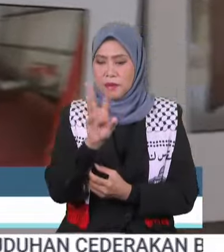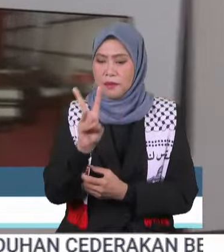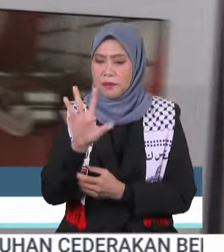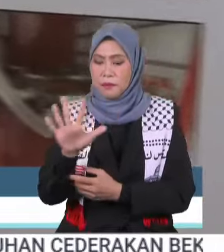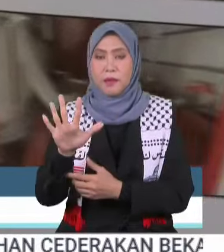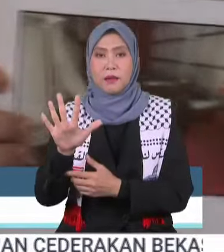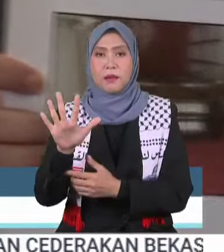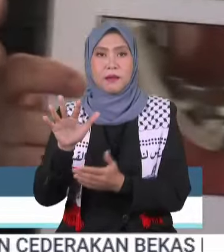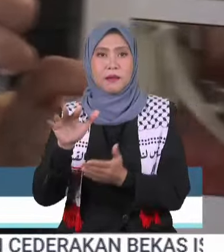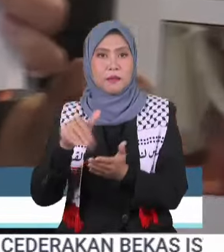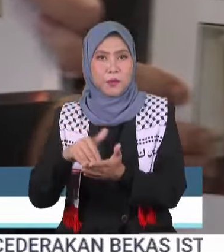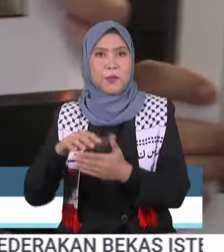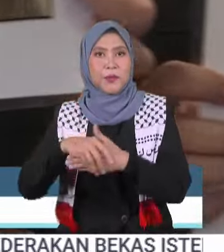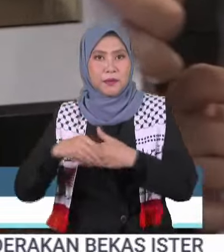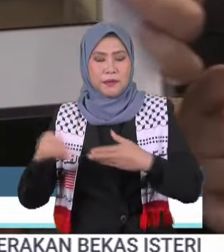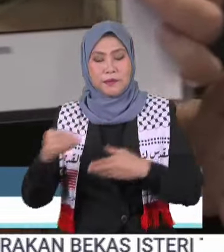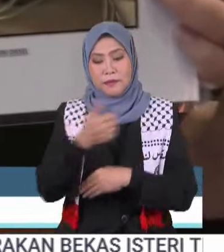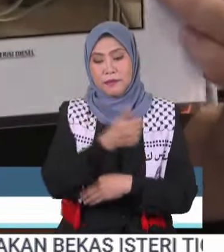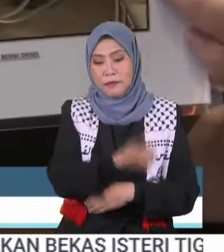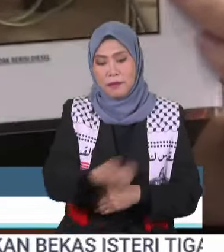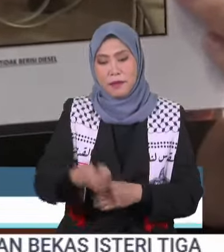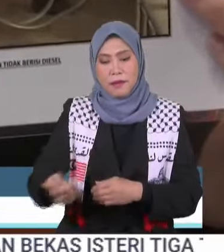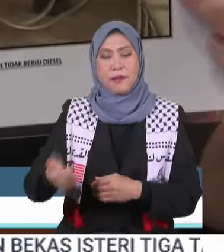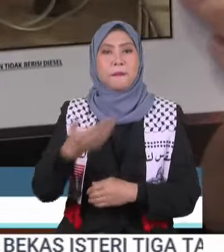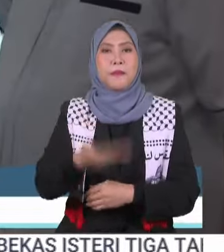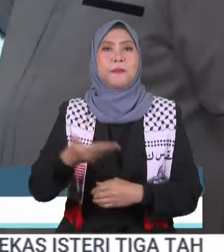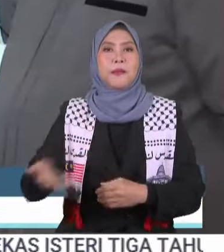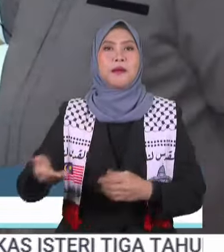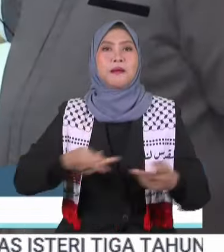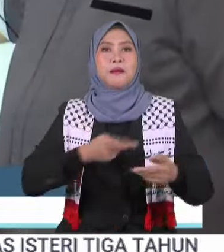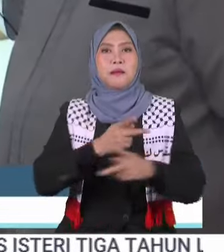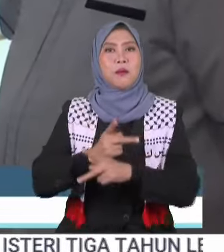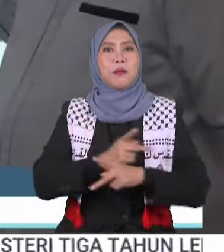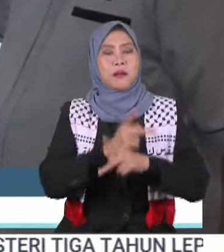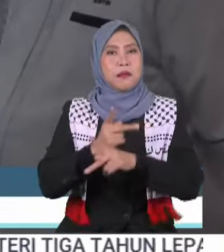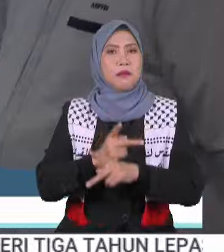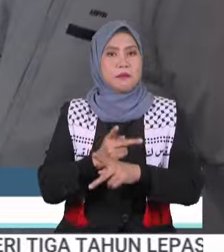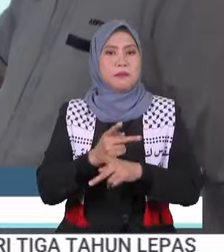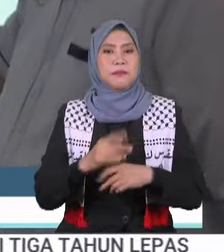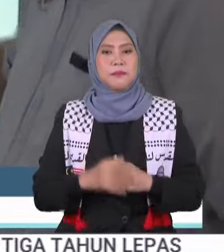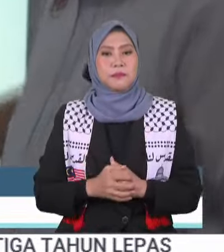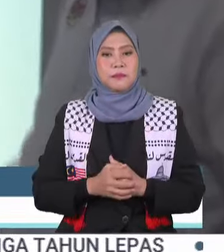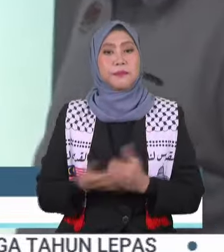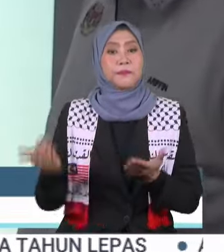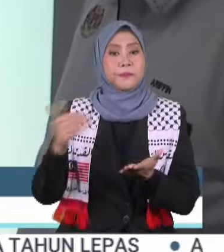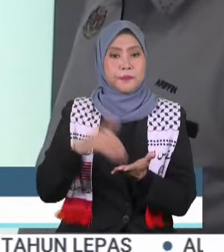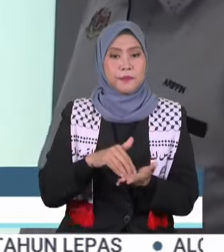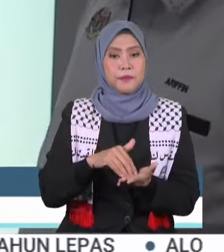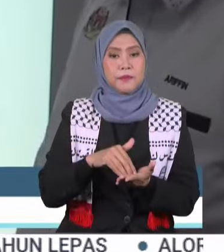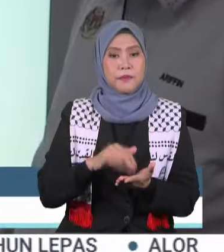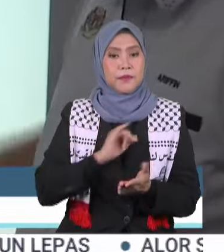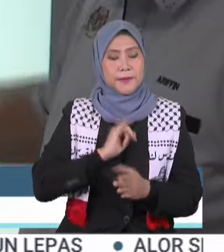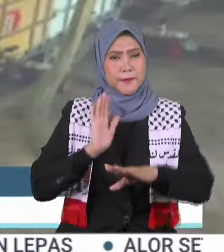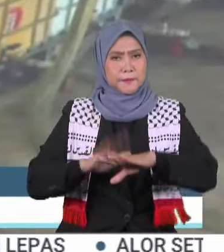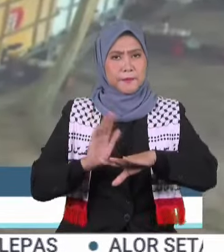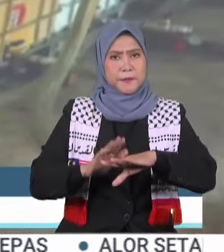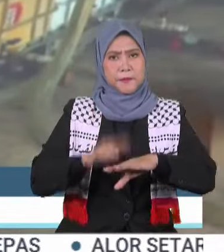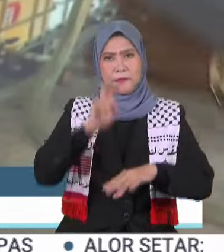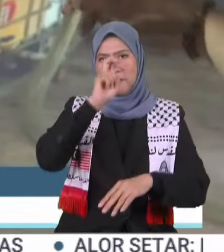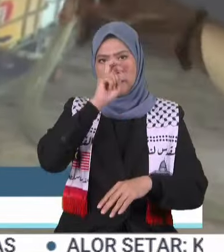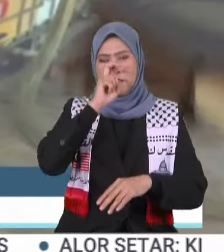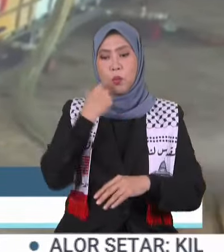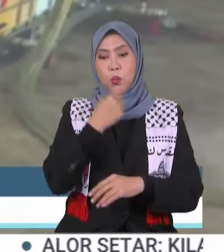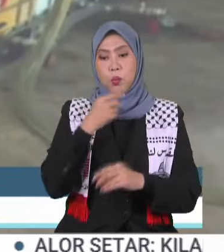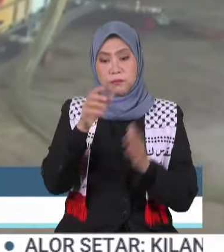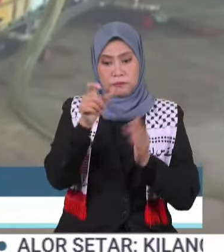RM965,000 merangkumi kenderaan, peralatan dan barang kawalan. Jadi sekali lagi lah saya beri amaran keras kepada